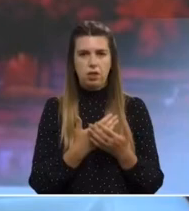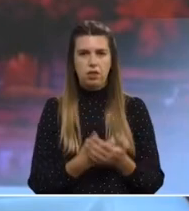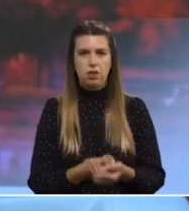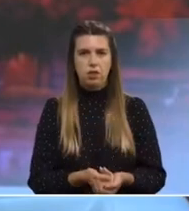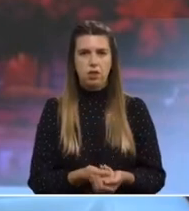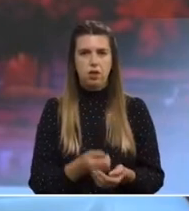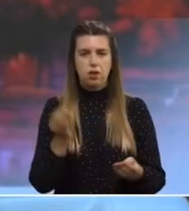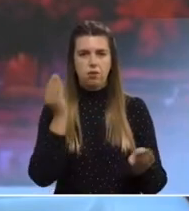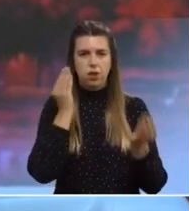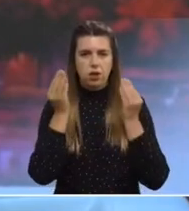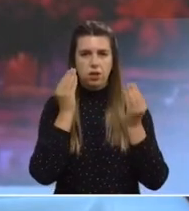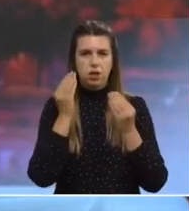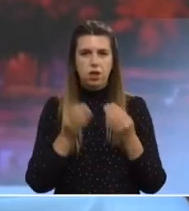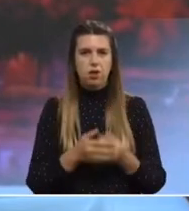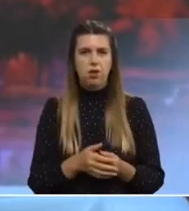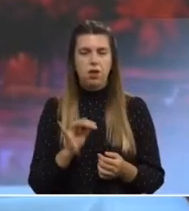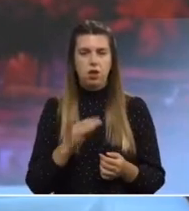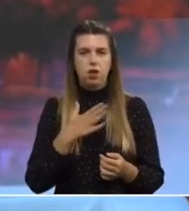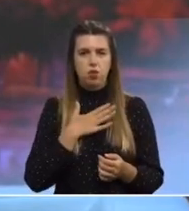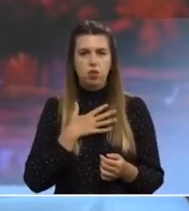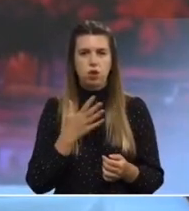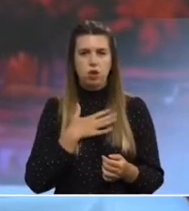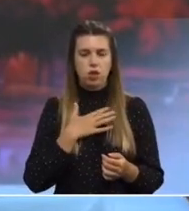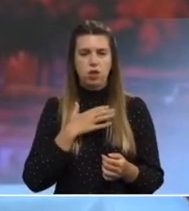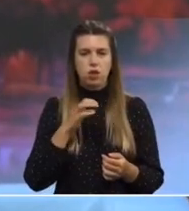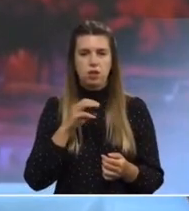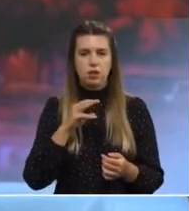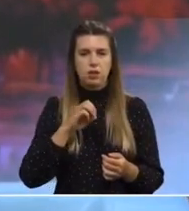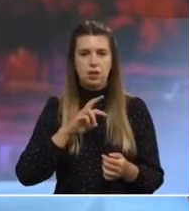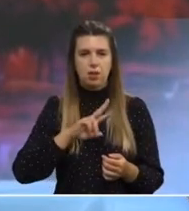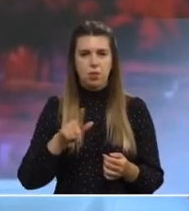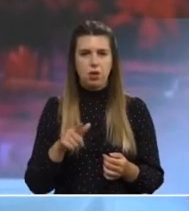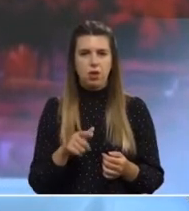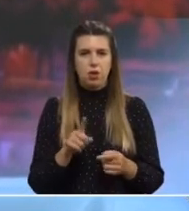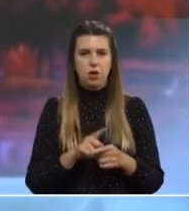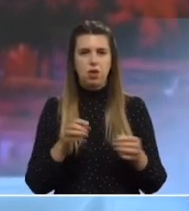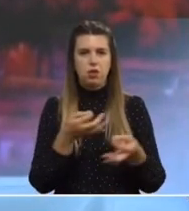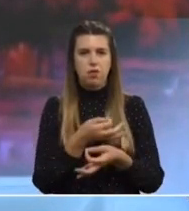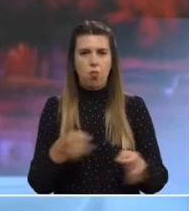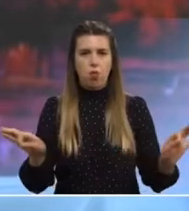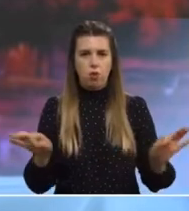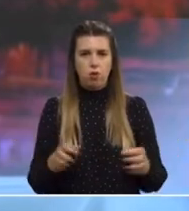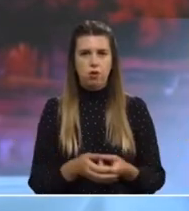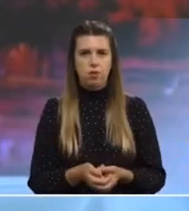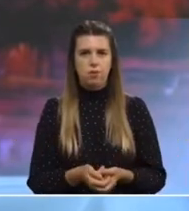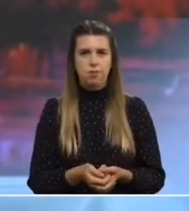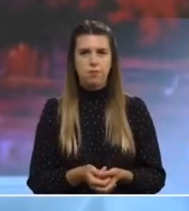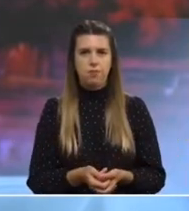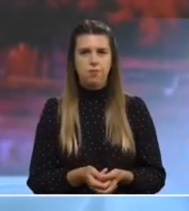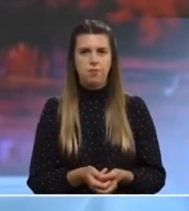отражена идея и душа наших степных вот просторов.